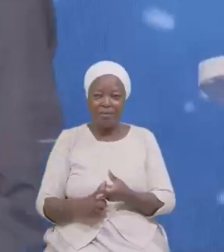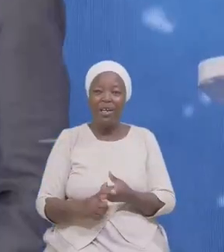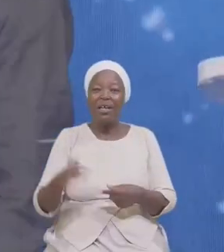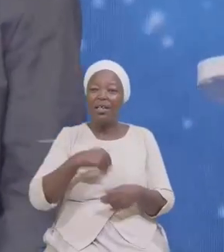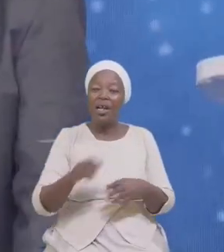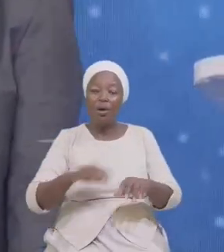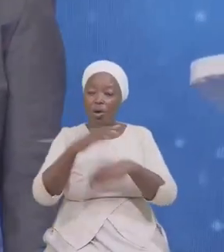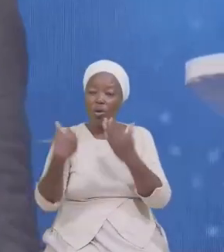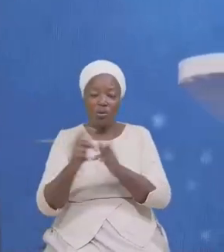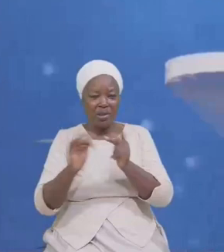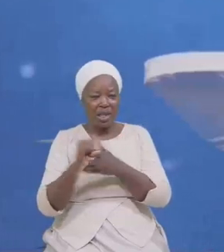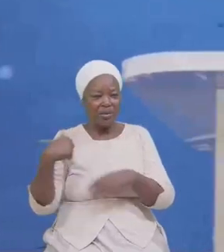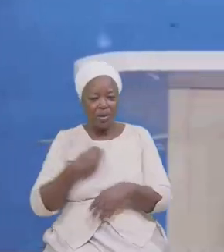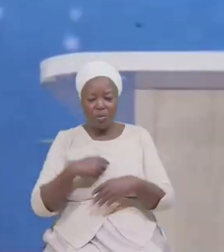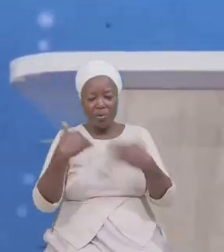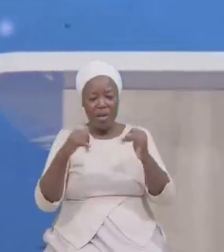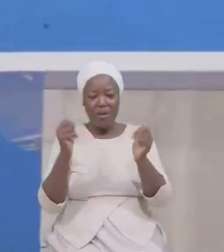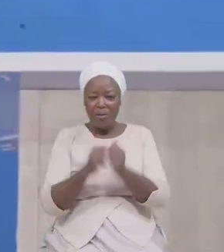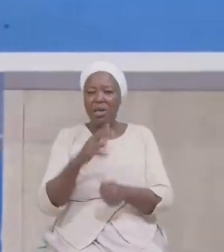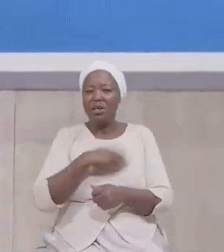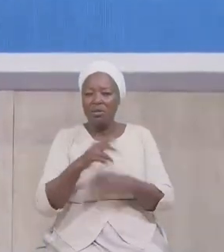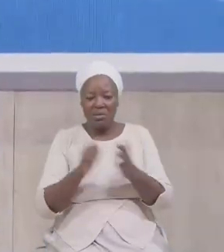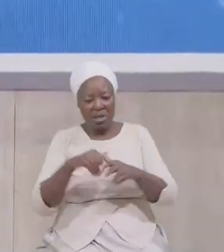associations, ceux qui s'associent à nous.